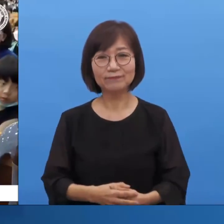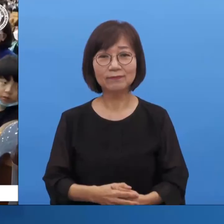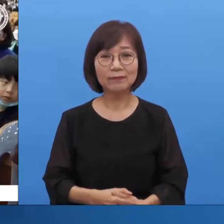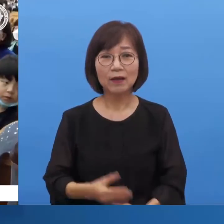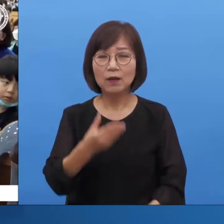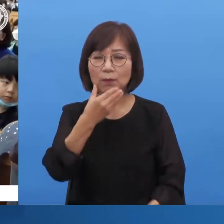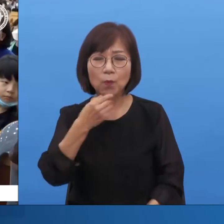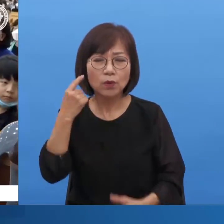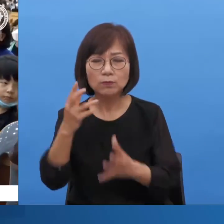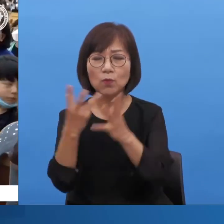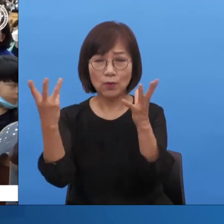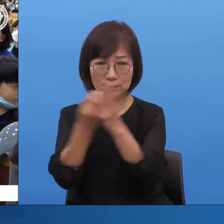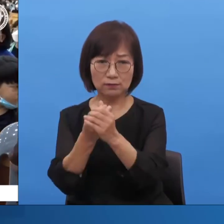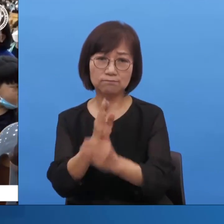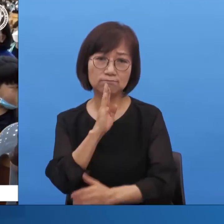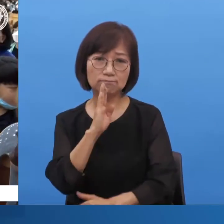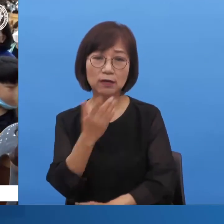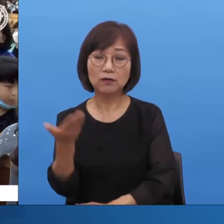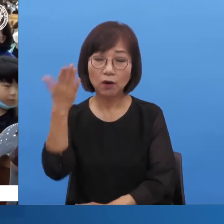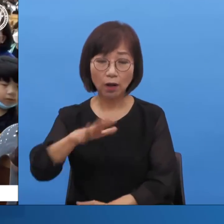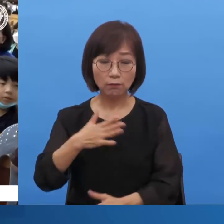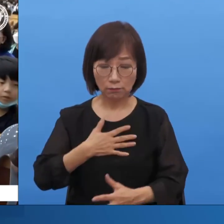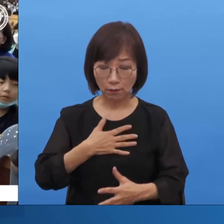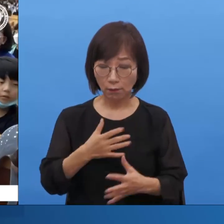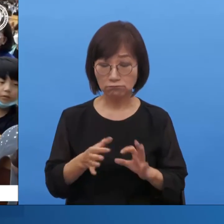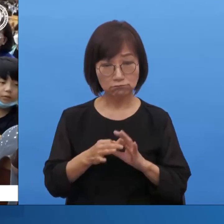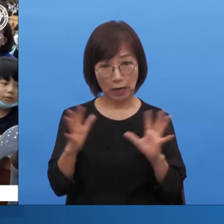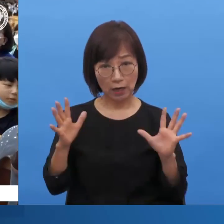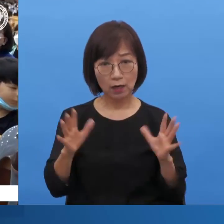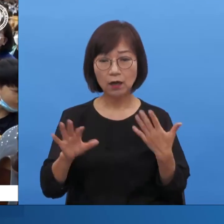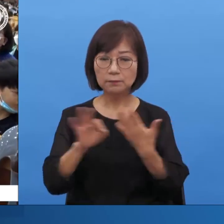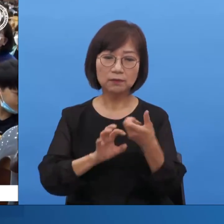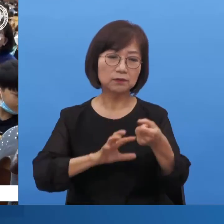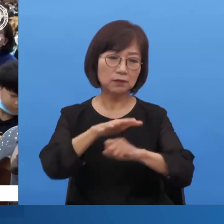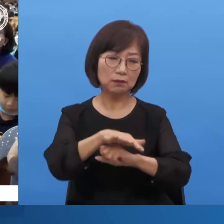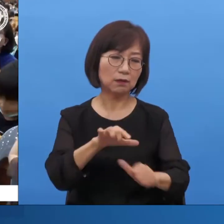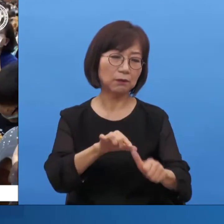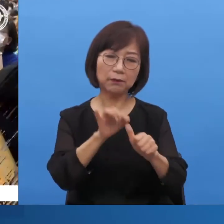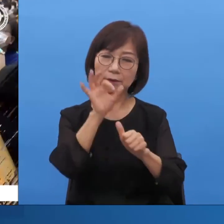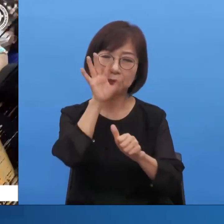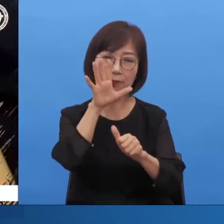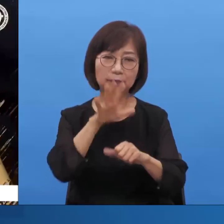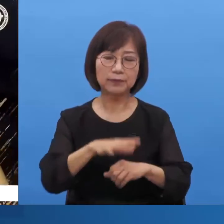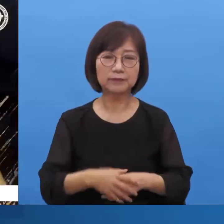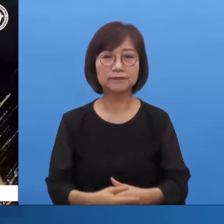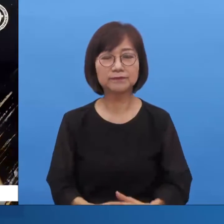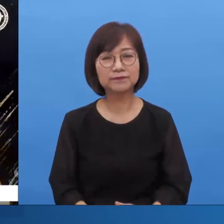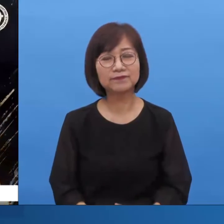복음은 완전한 거지만 복음화가 안 되면은 세계를 살 수가 없죠.